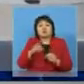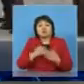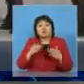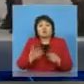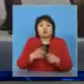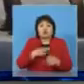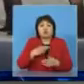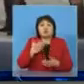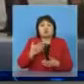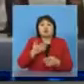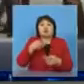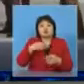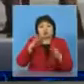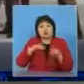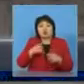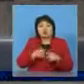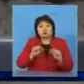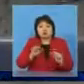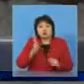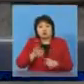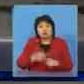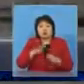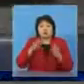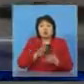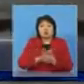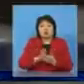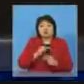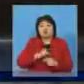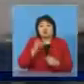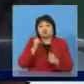Синоптиктер биылғы қыс қарлы болады деп болжап отыр. Сондықтан қар тазалау